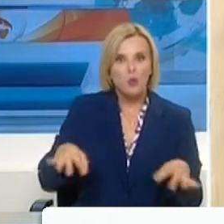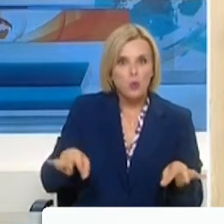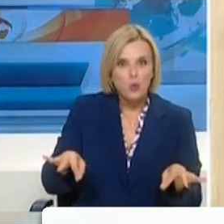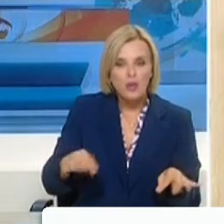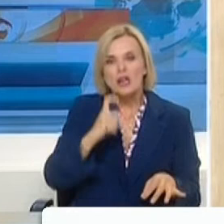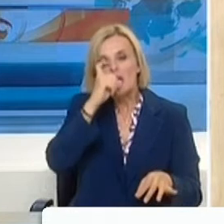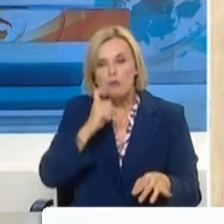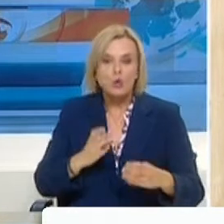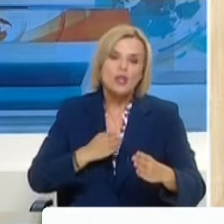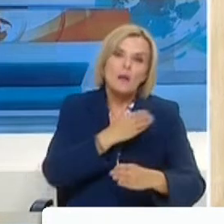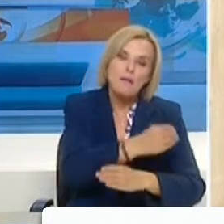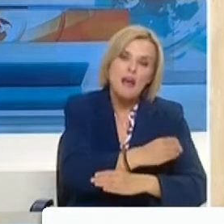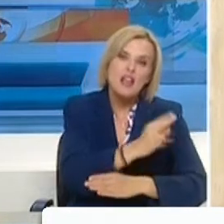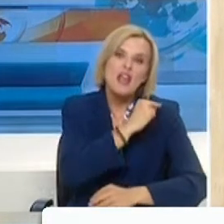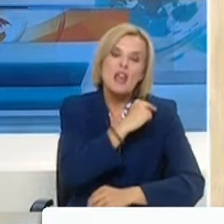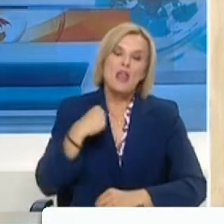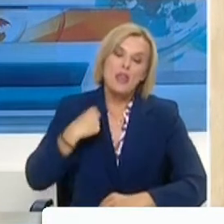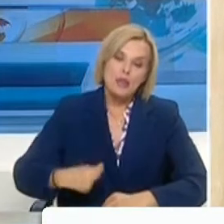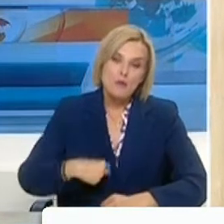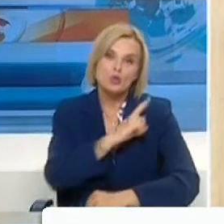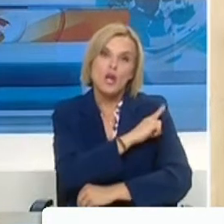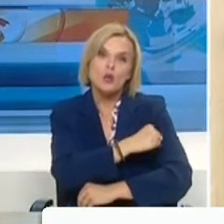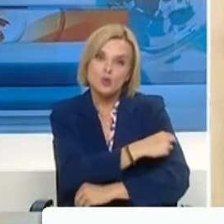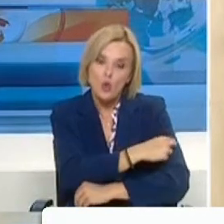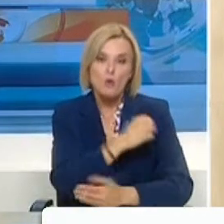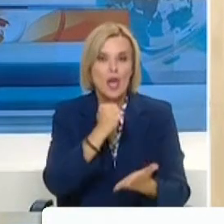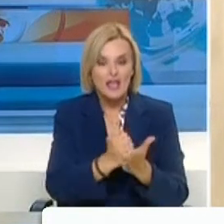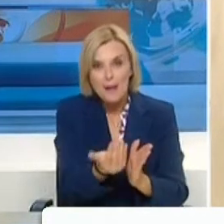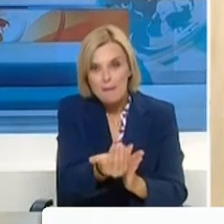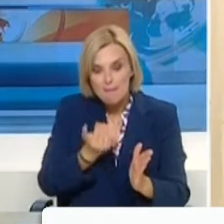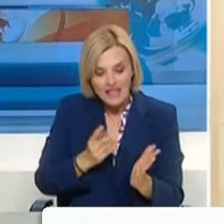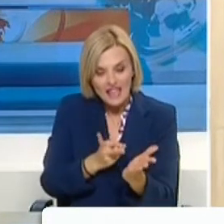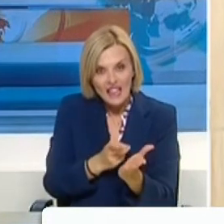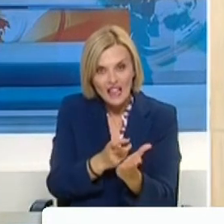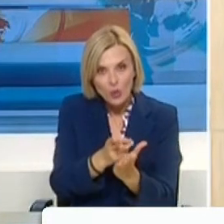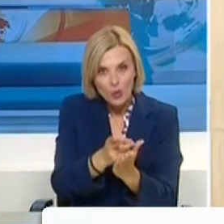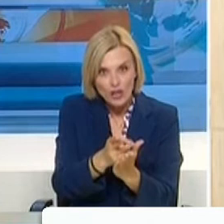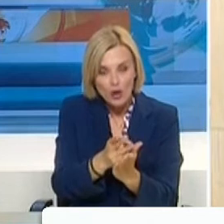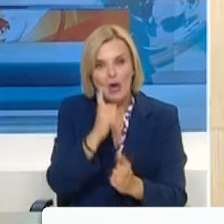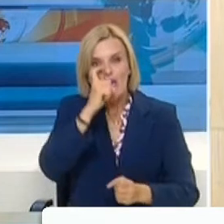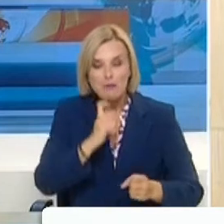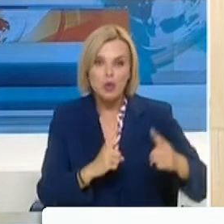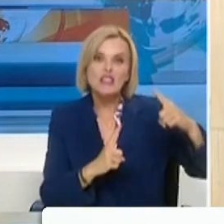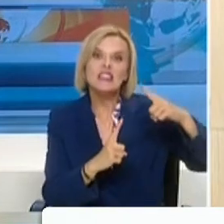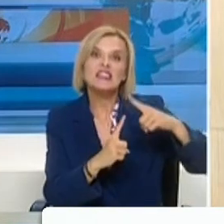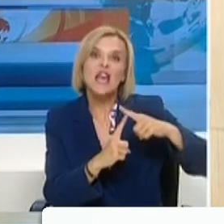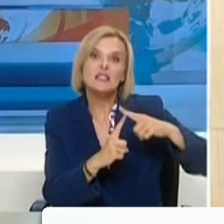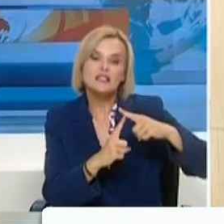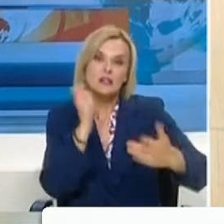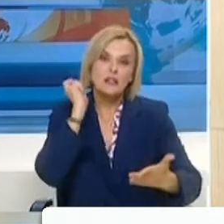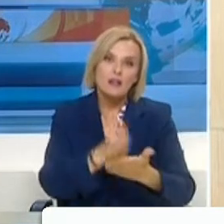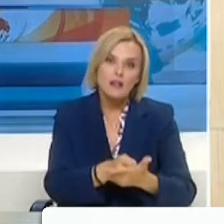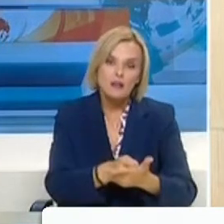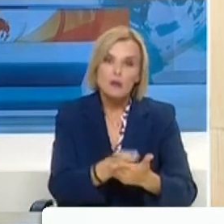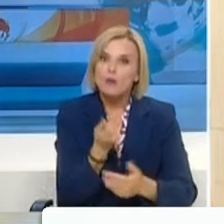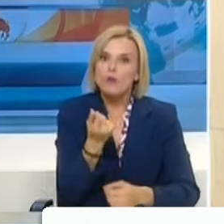τεστ για τον νέο κορονοϊό, που εντάσσεται στον προεχειρητικό έλεγχο και το χειρουργείο τους. Σε διαφορετική περίπτωση είναι αναγκασμένοι να πληρώσουν